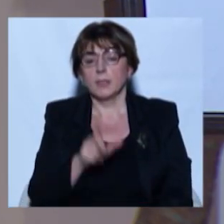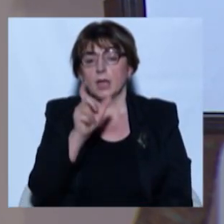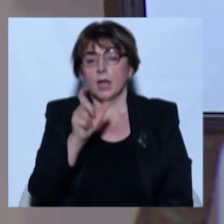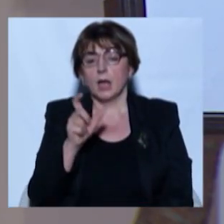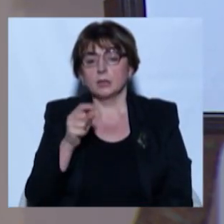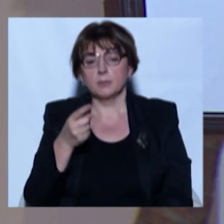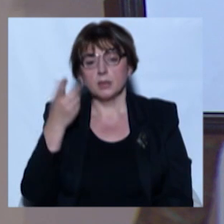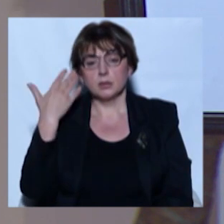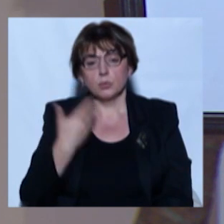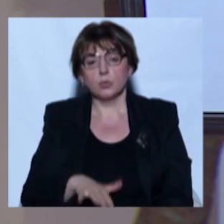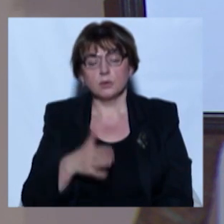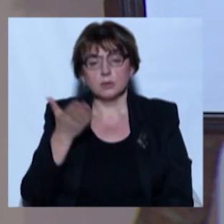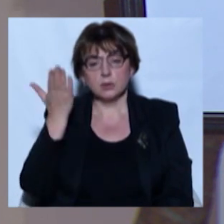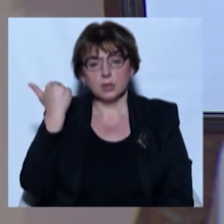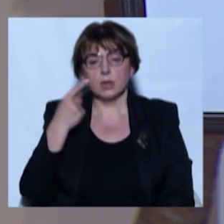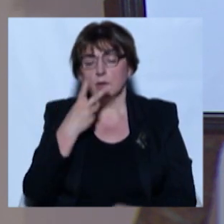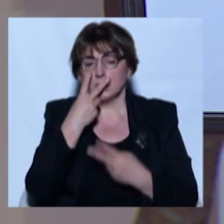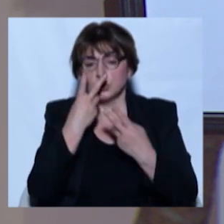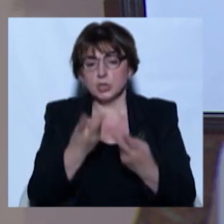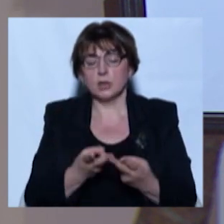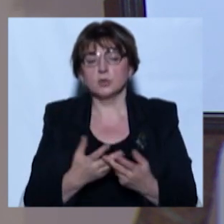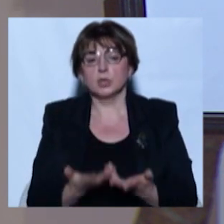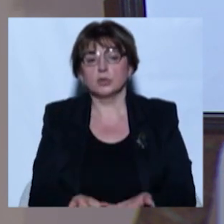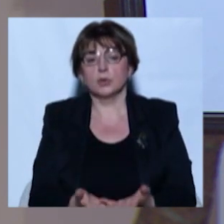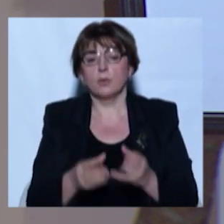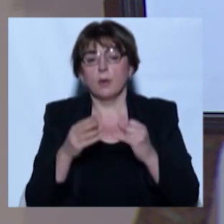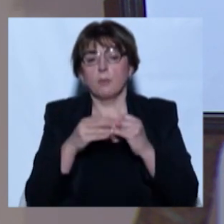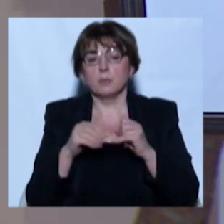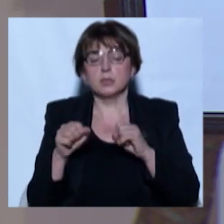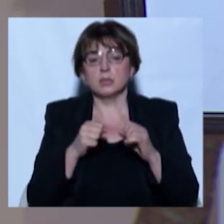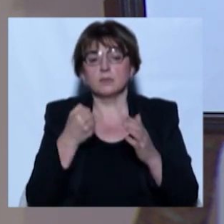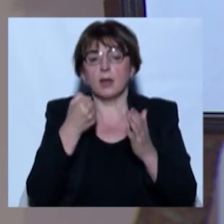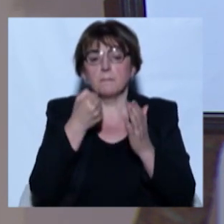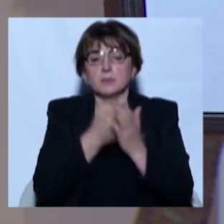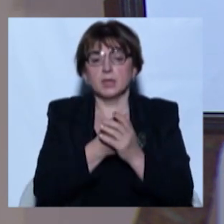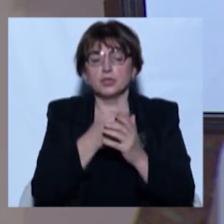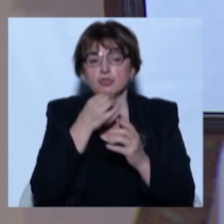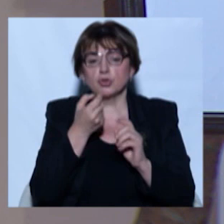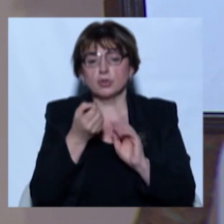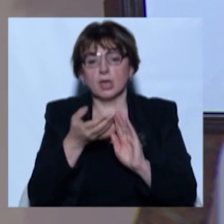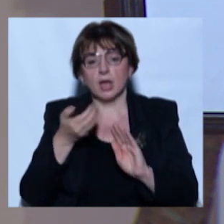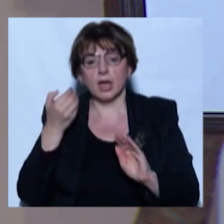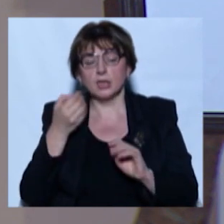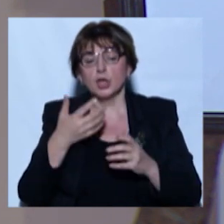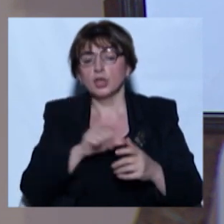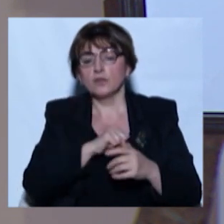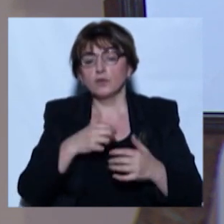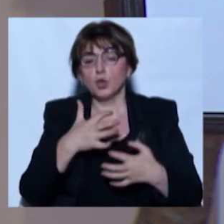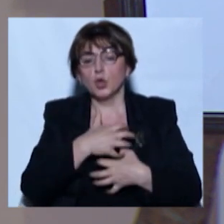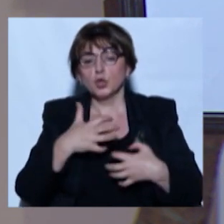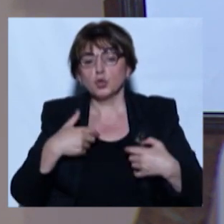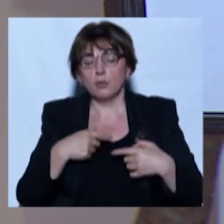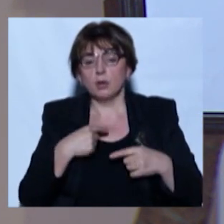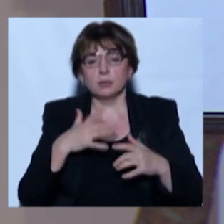ადამიანებმა დიდი ხანია შეამჩნიეს, რომ მიწისძვრამდე რამდენიმე ხნით ადრე ცხოველები